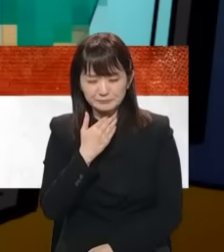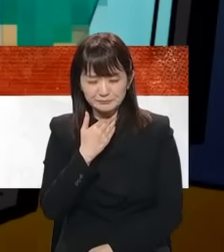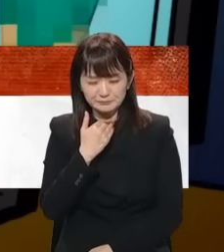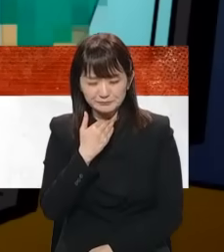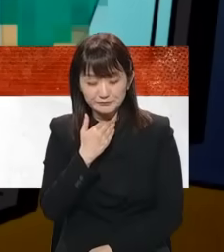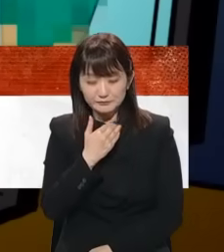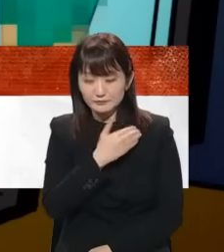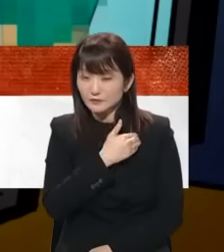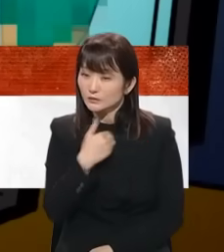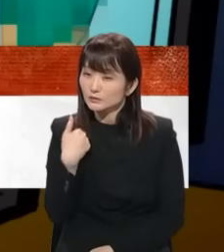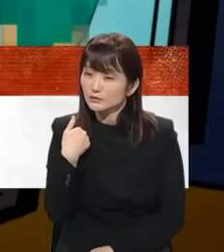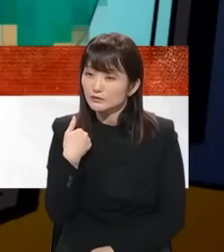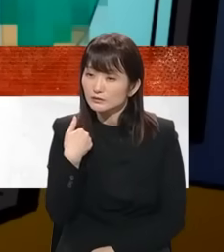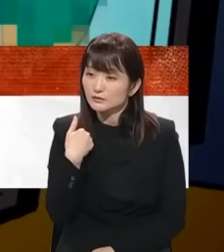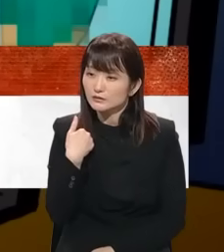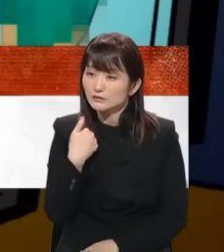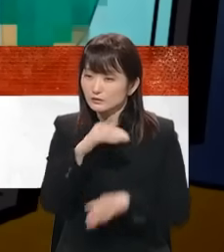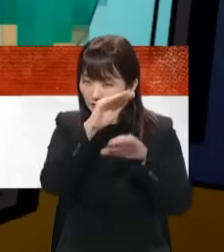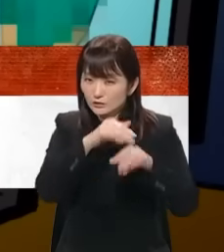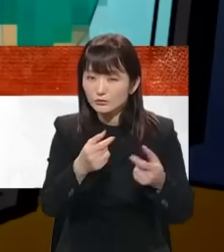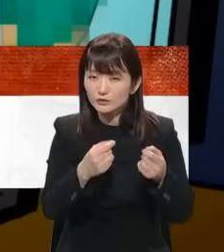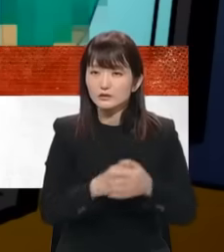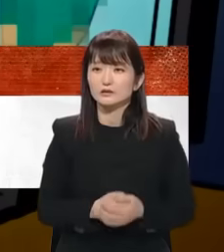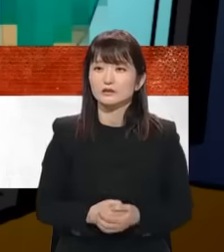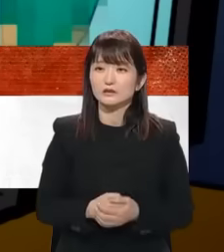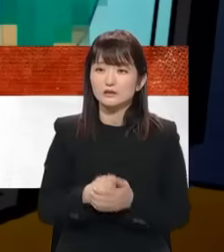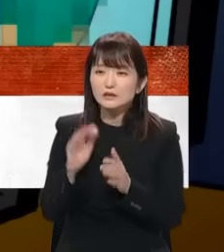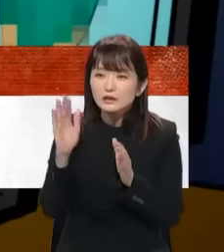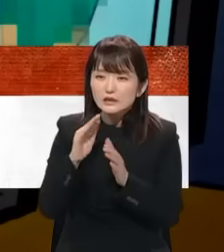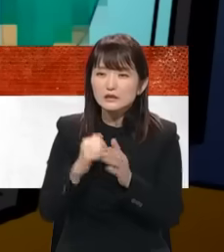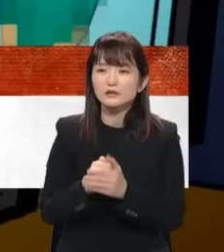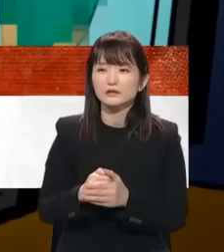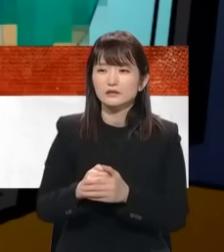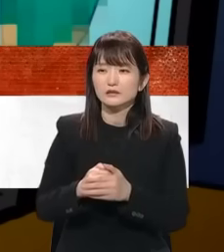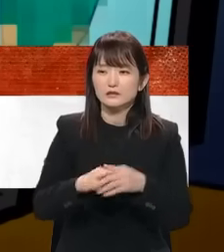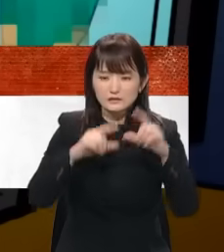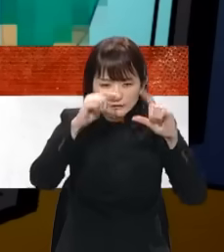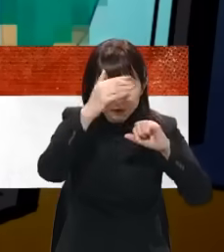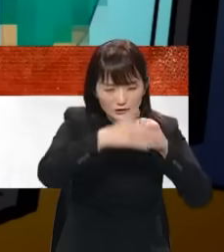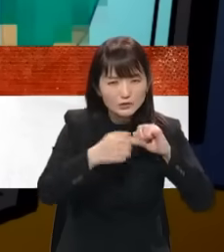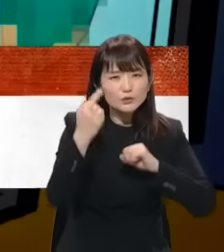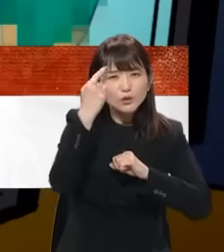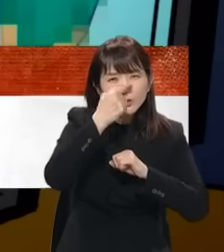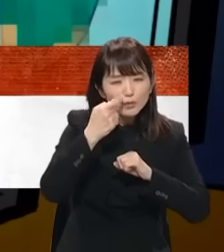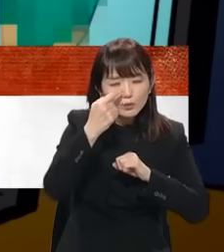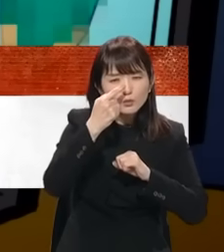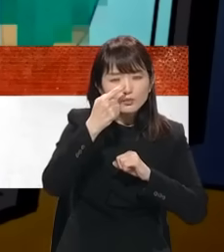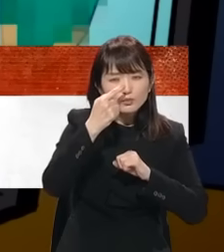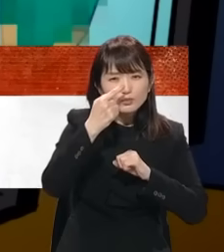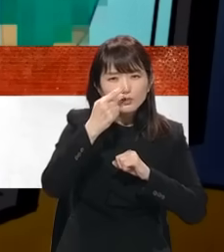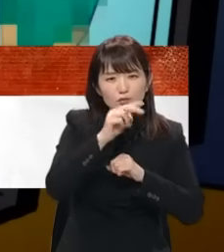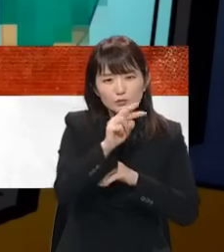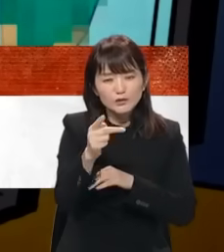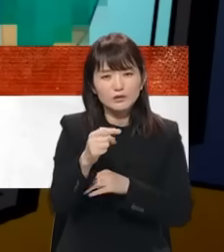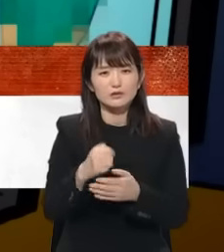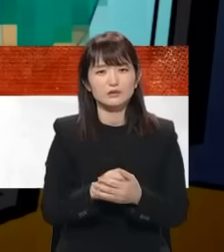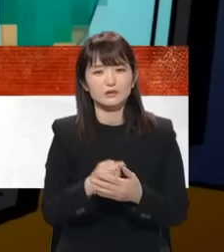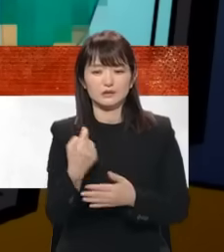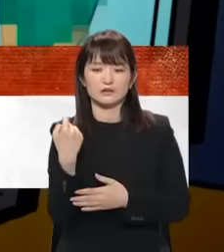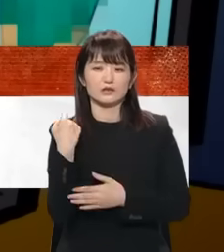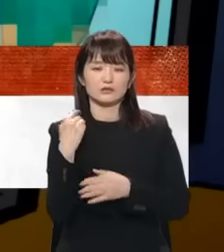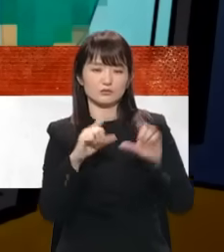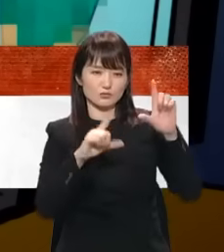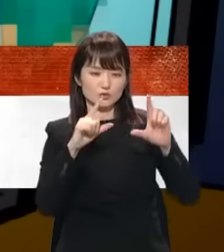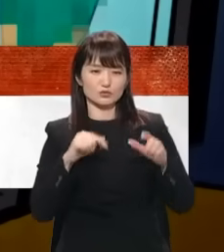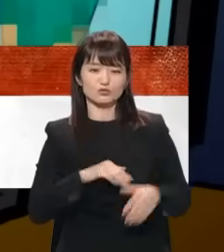모르겠는데 그런 내용이었어요 그니까 애들이 사진도 이제 얼굴에 합성돼 있고 배경은 우리 집이고